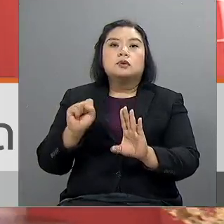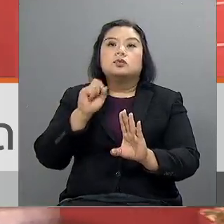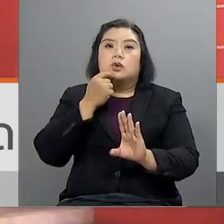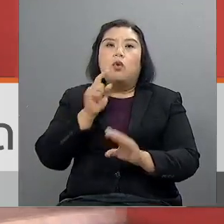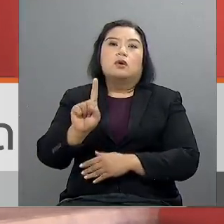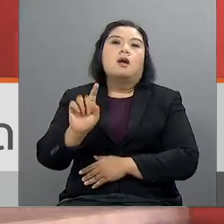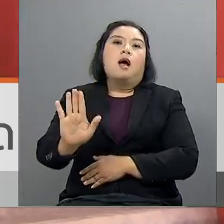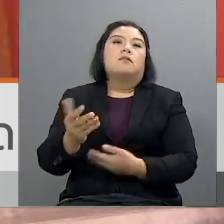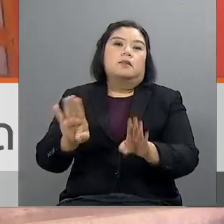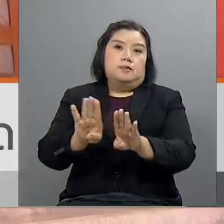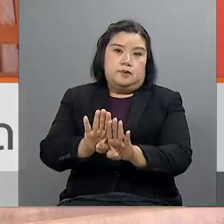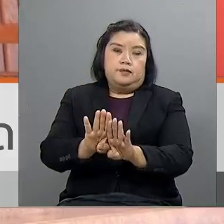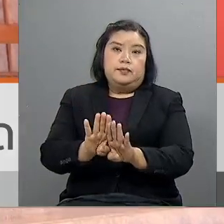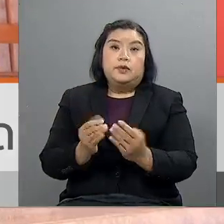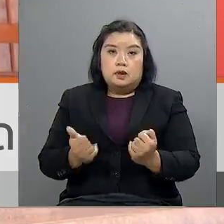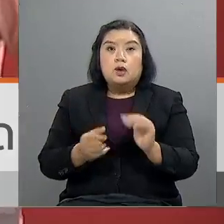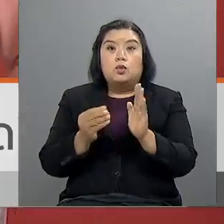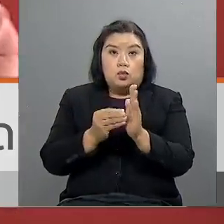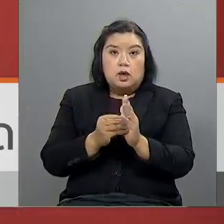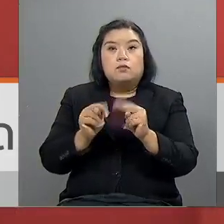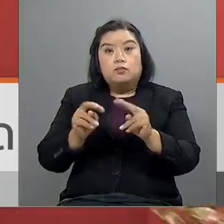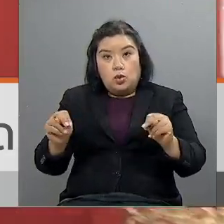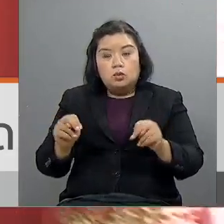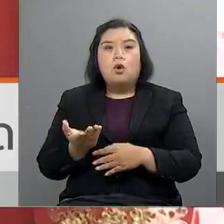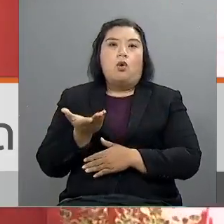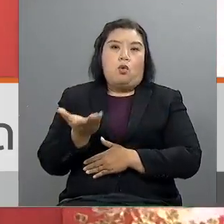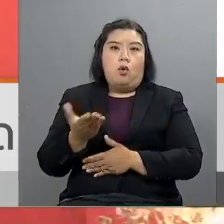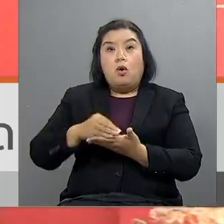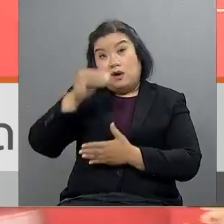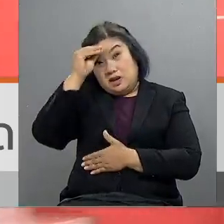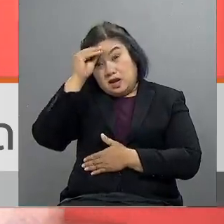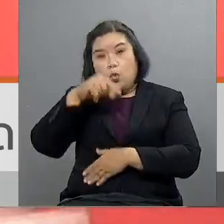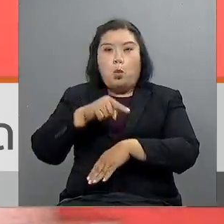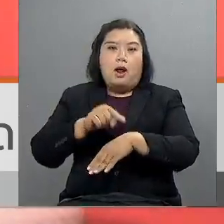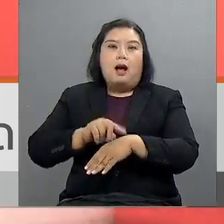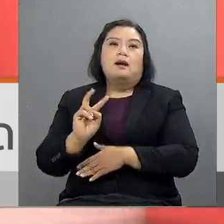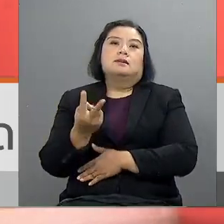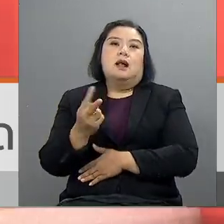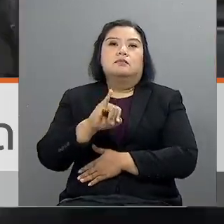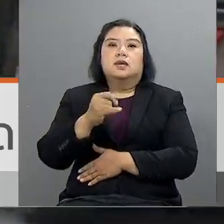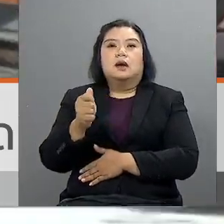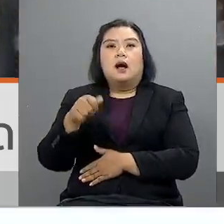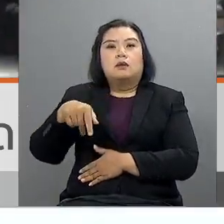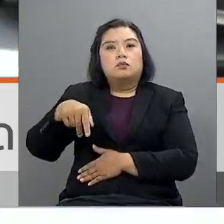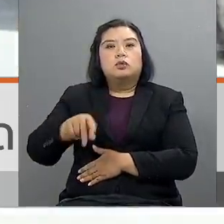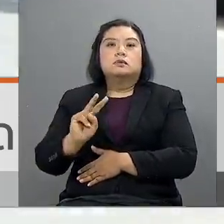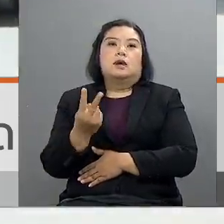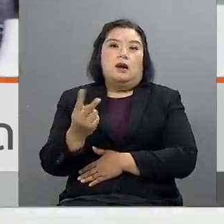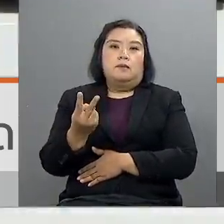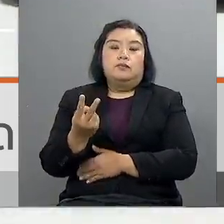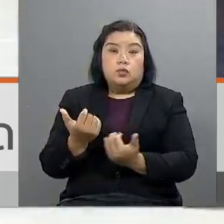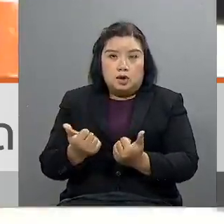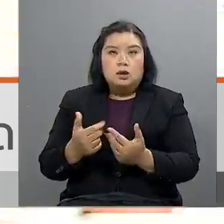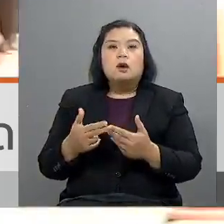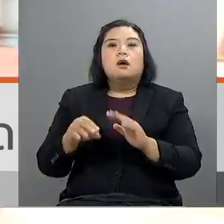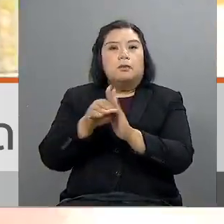กรุงเทพมหานครและปริมณฑลเสนอให้ใช้การสลับเวลาเรียนโคตรสปกยังบ้าข้อเสนอผ่อนคลายอีกประการ